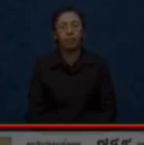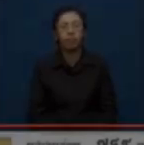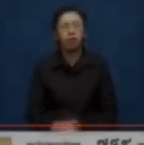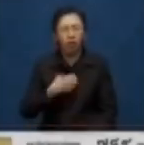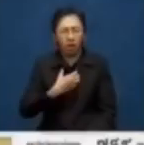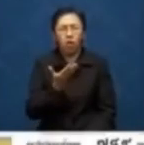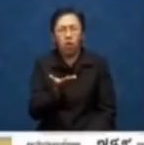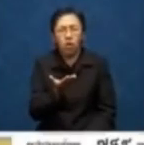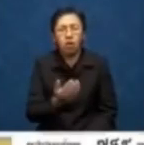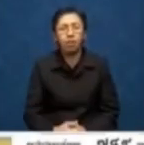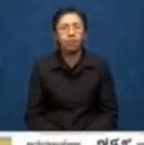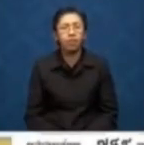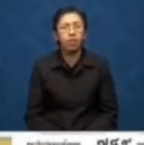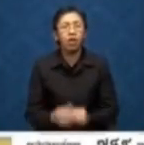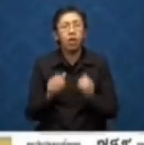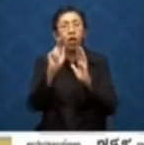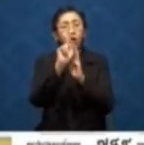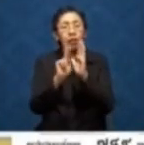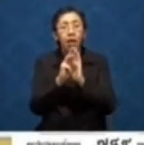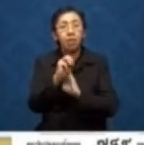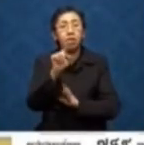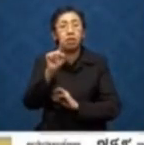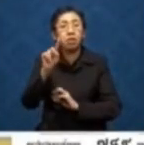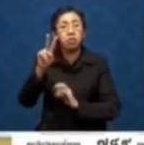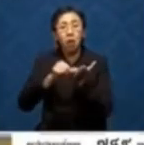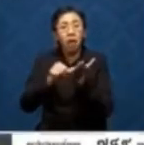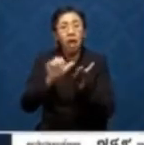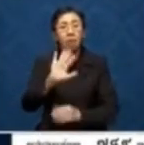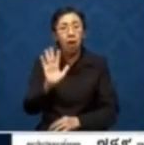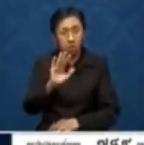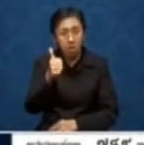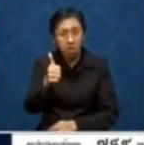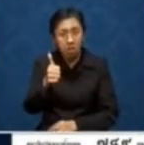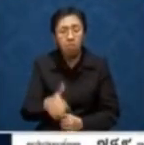ขอได้ไหมครับไม่แก้112เนี่ย